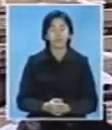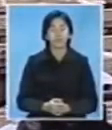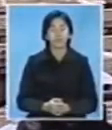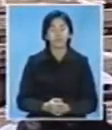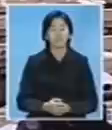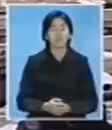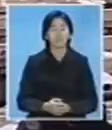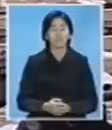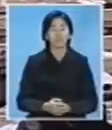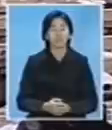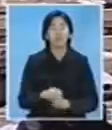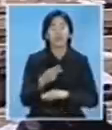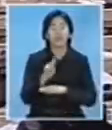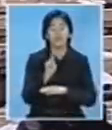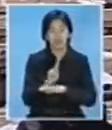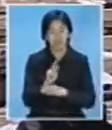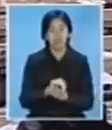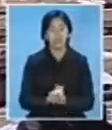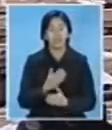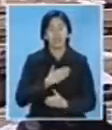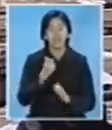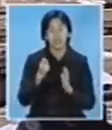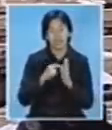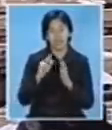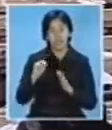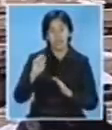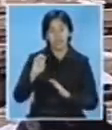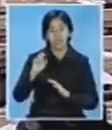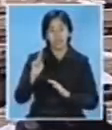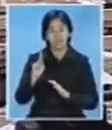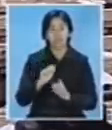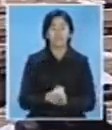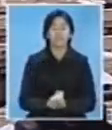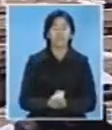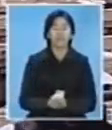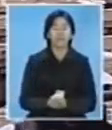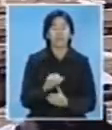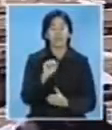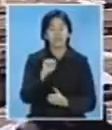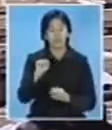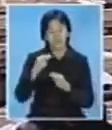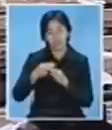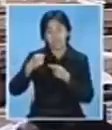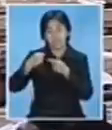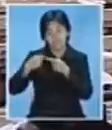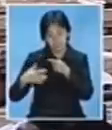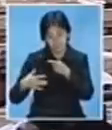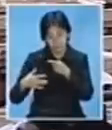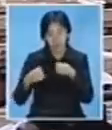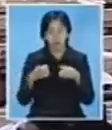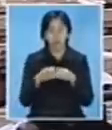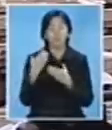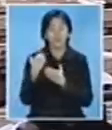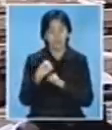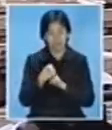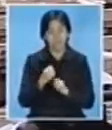กราบเรียนท่านประธานสภาที่เคารพดิฉันนางอานิกอมรนันท์สมาชิกสภาผู้แทนราษฎรระบบบัญชีรายชื่อพรรคประชา